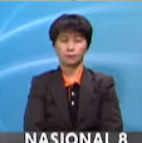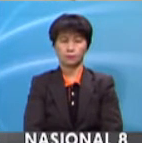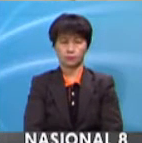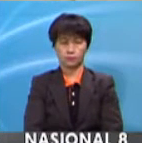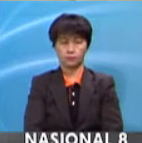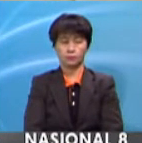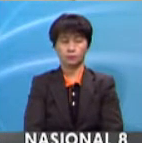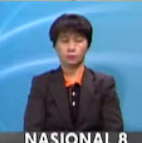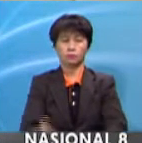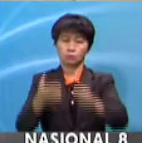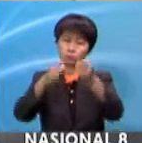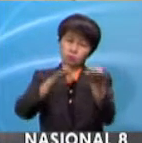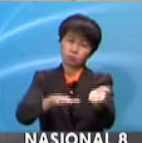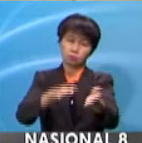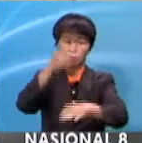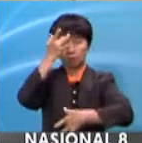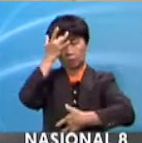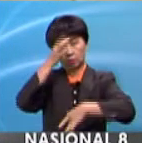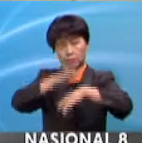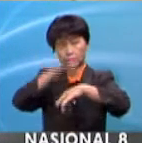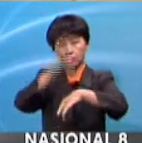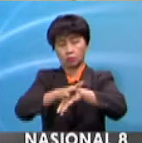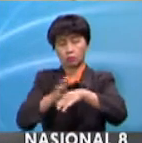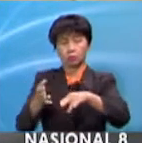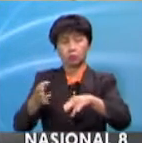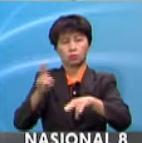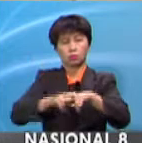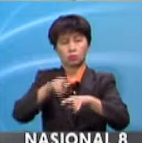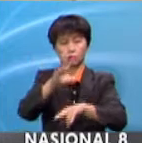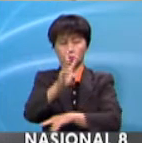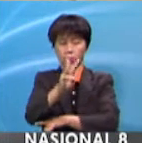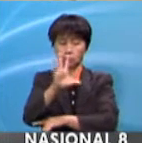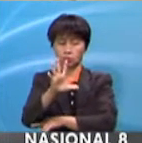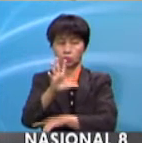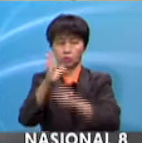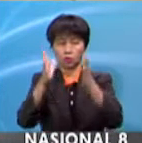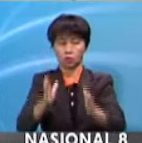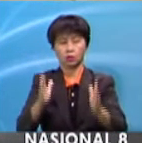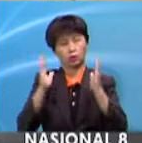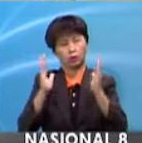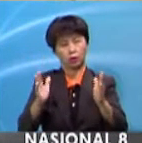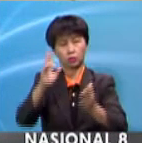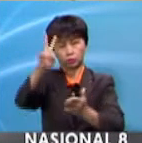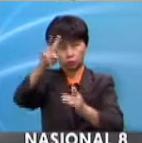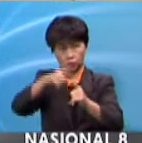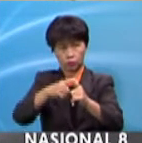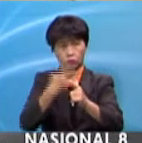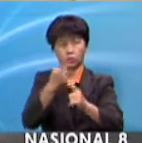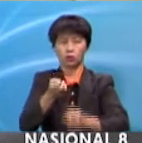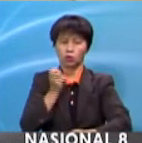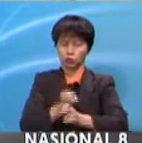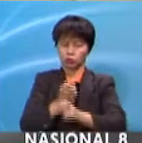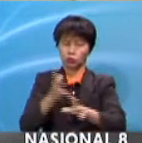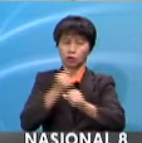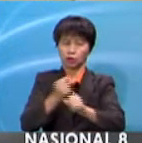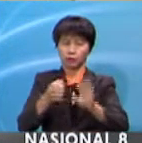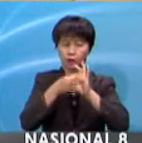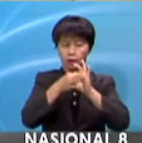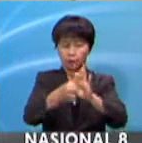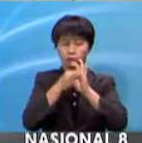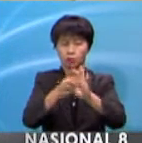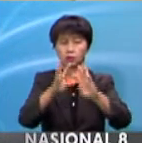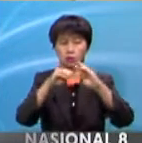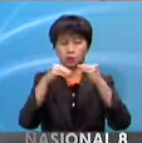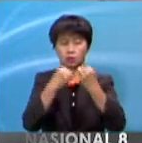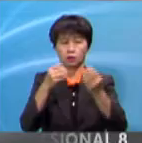Dalam pada itu, kematian akibat denggi meningkat kepada 65 orang dalam tempoh hanya 2 bulan. Sukar mendapat kerjasama masyarakat